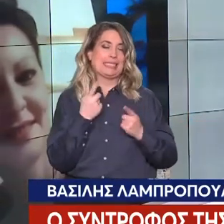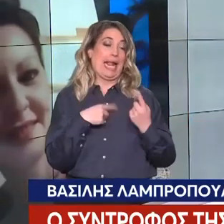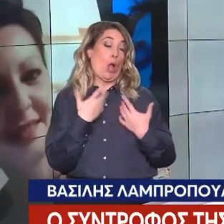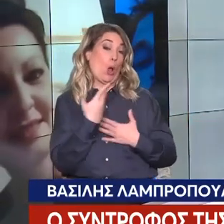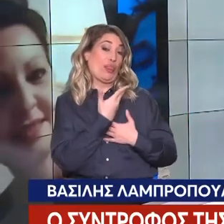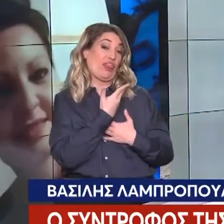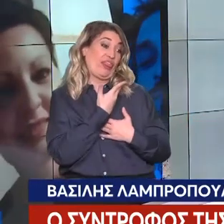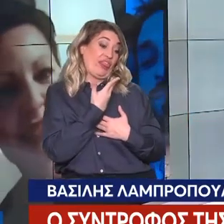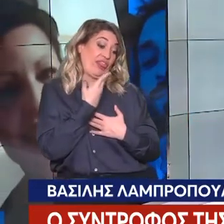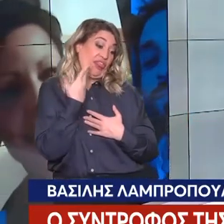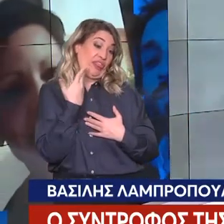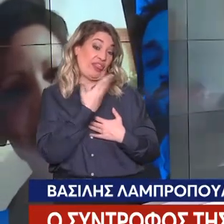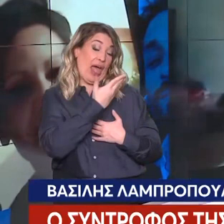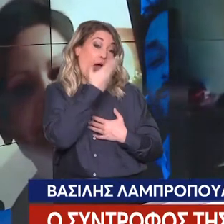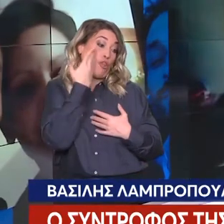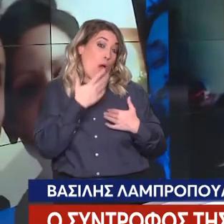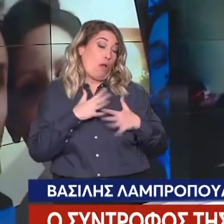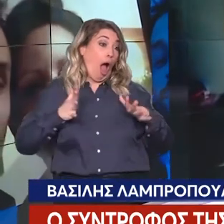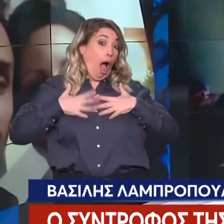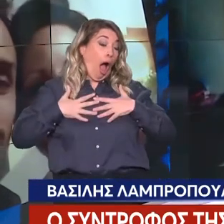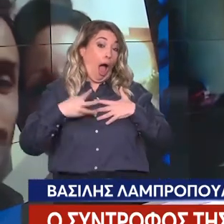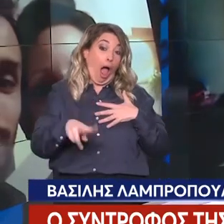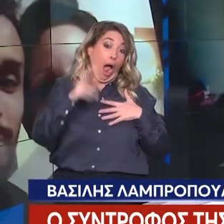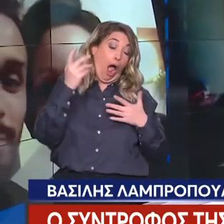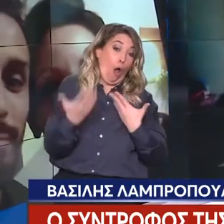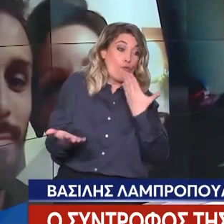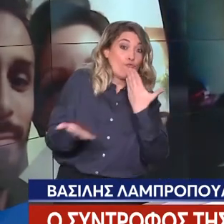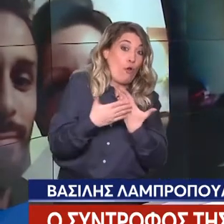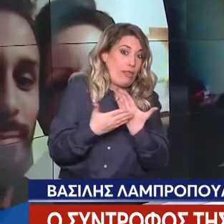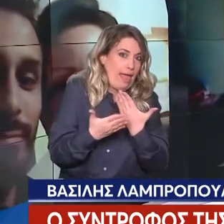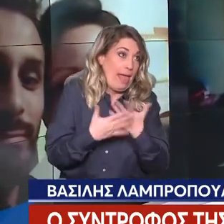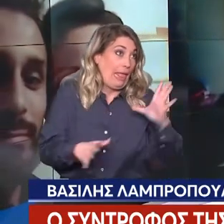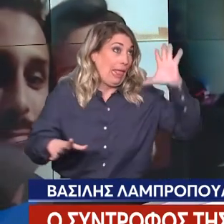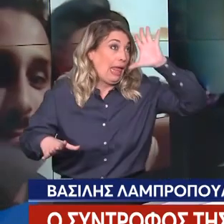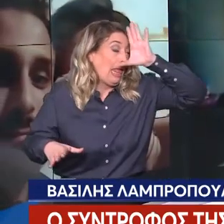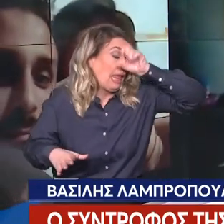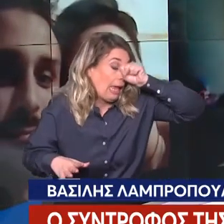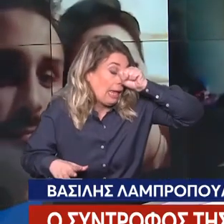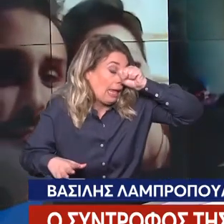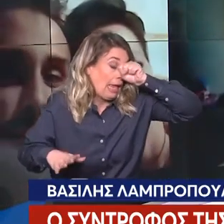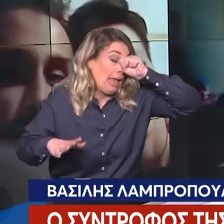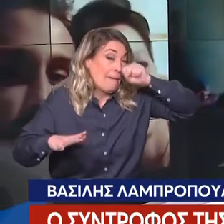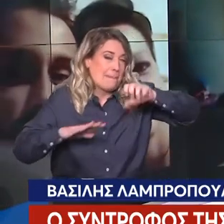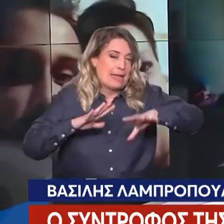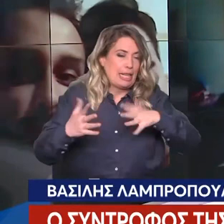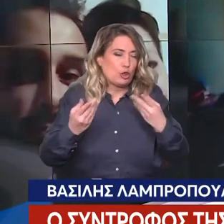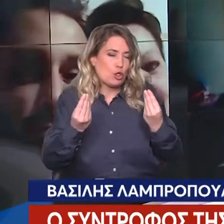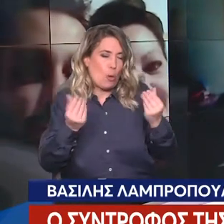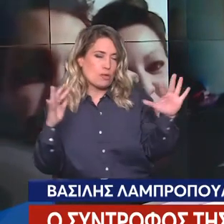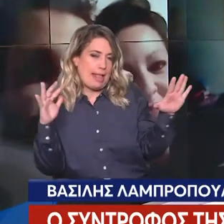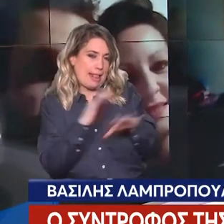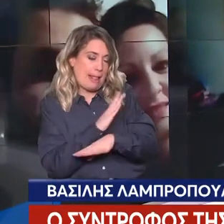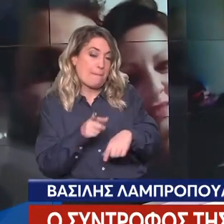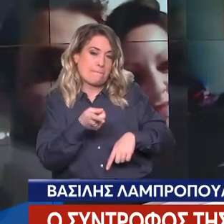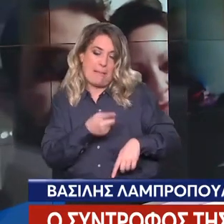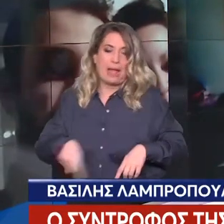που εμφανιζόταν αρχικά ως θύμα της ληστείας και ευνηδιασμένος από τον κουκουλοφόρο, σε κάποια στιγμή, για να μπερδέψει την κατάσταση, εμφανιζόταν και ο